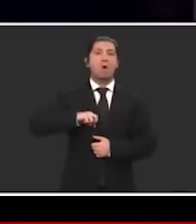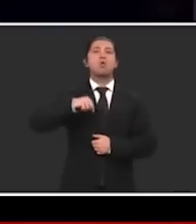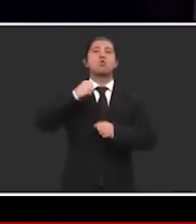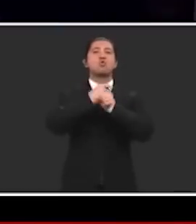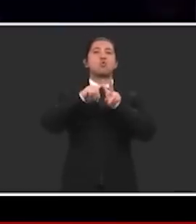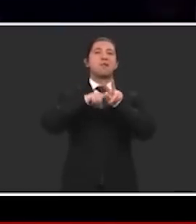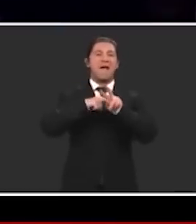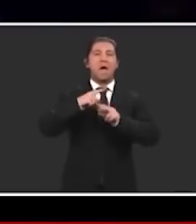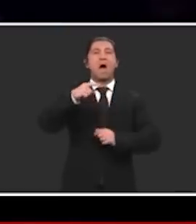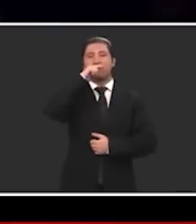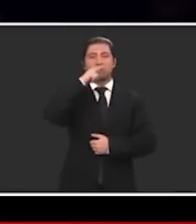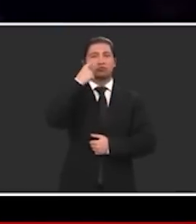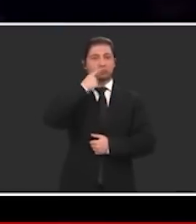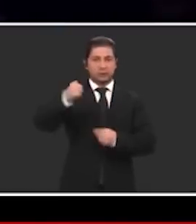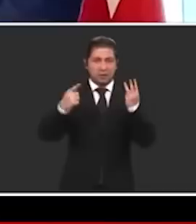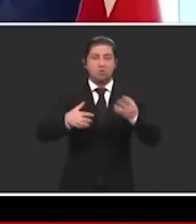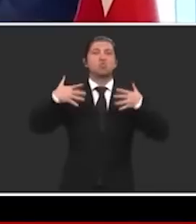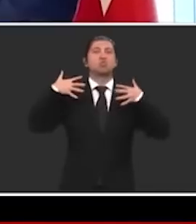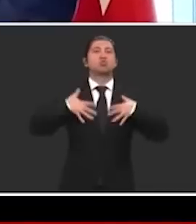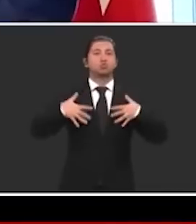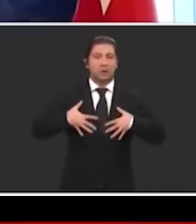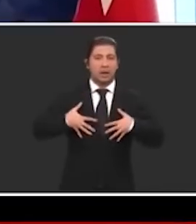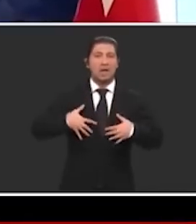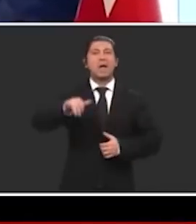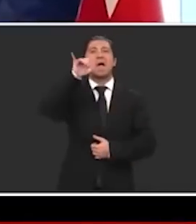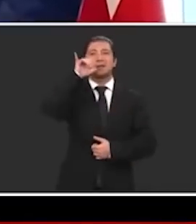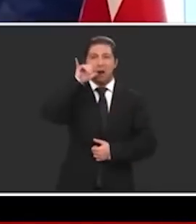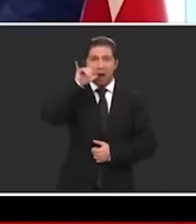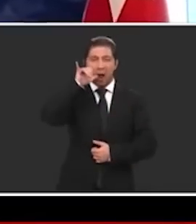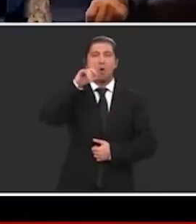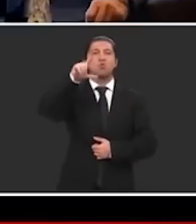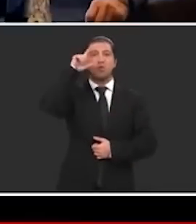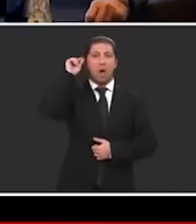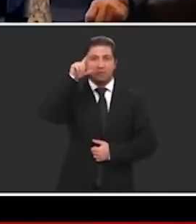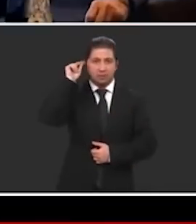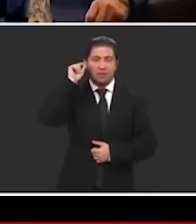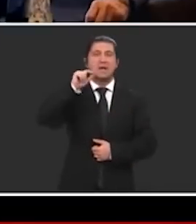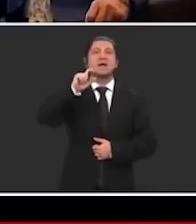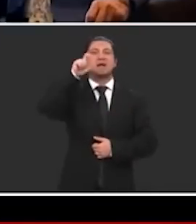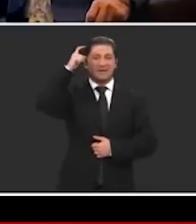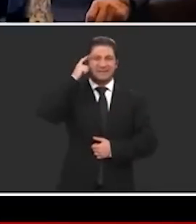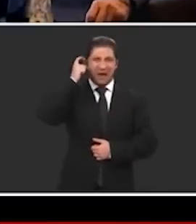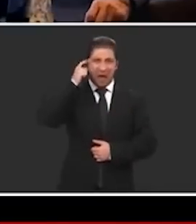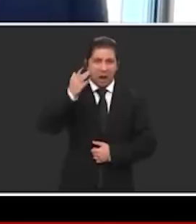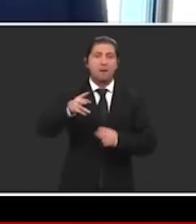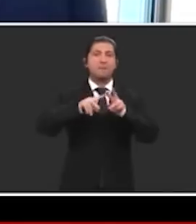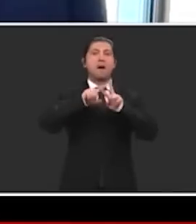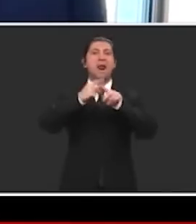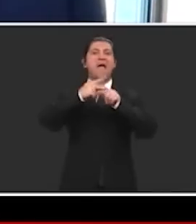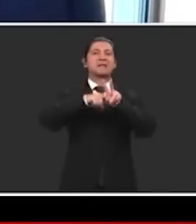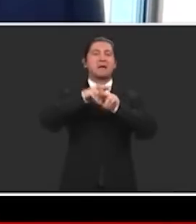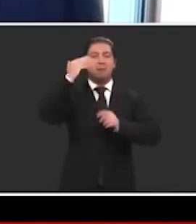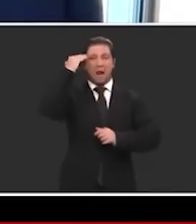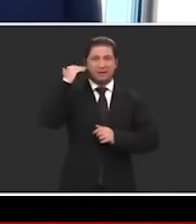Afrika Cumhurbaşkanları ile Gürcistan, İtalya, Yunanistan, İsrail, Malezya